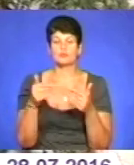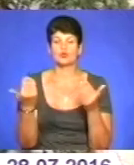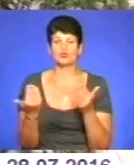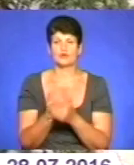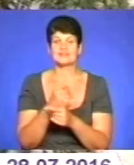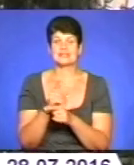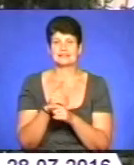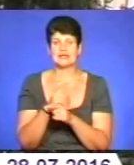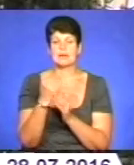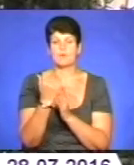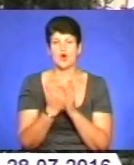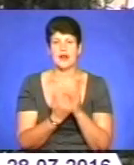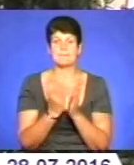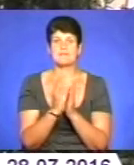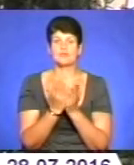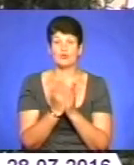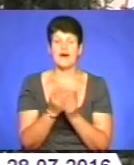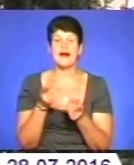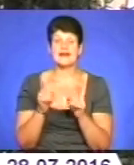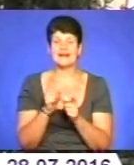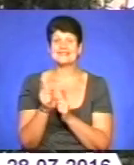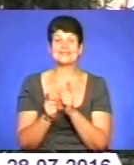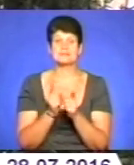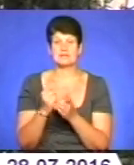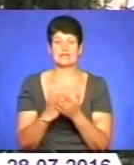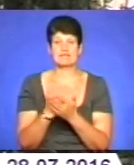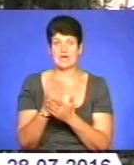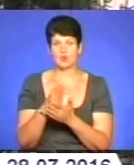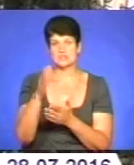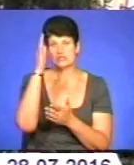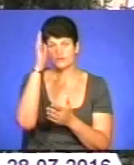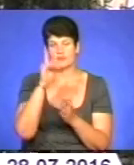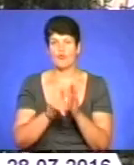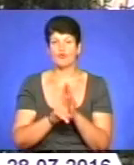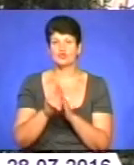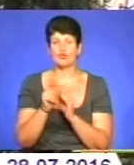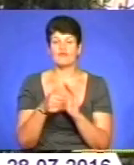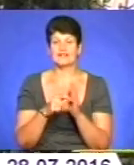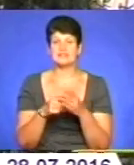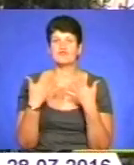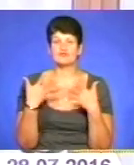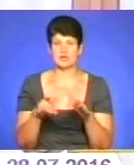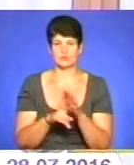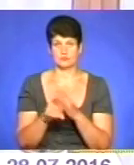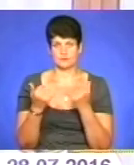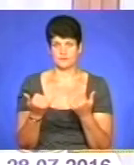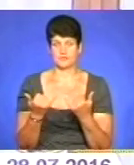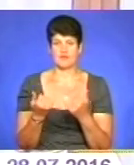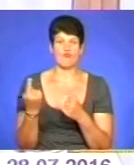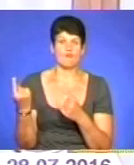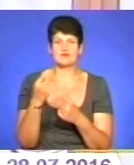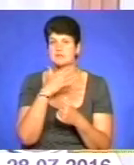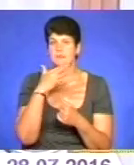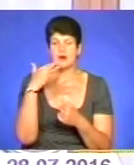і підручники. Однак реальні зміни у якості освіти в початкових класах розпочалися вже сьогодні. Вперше за